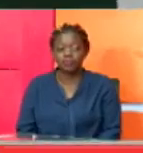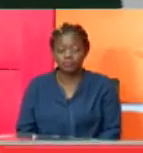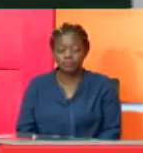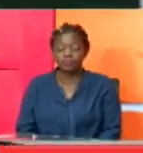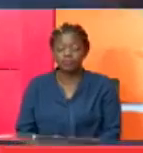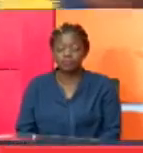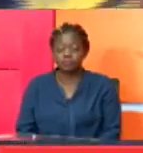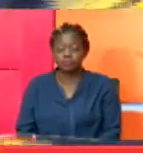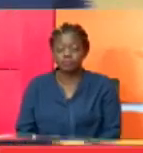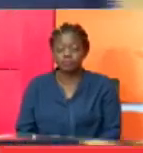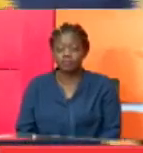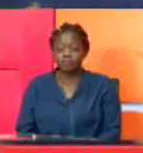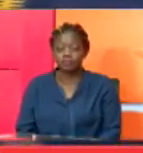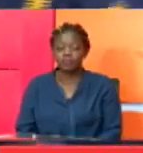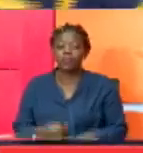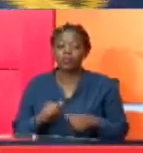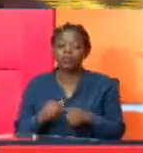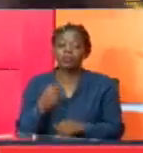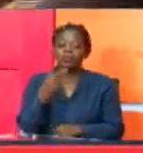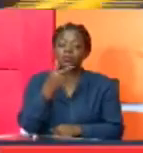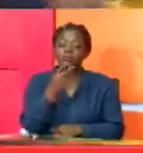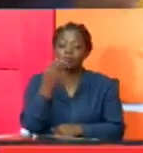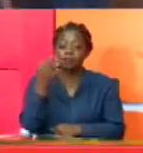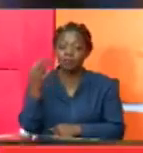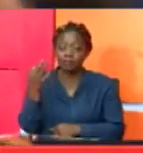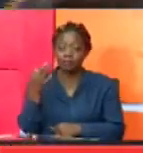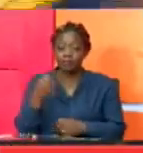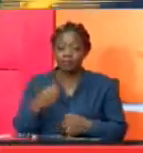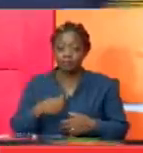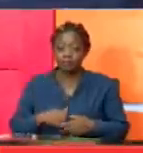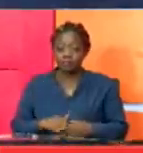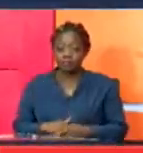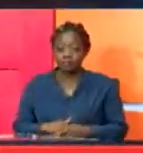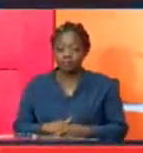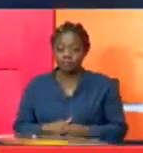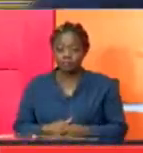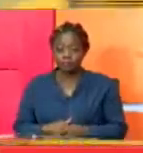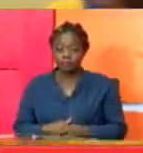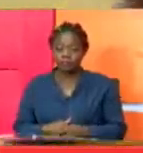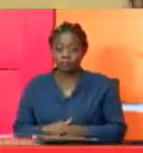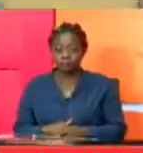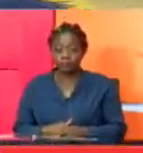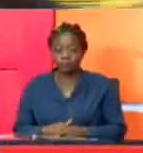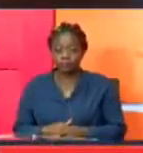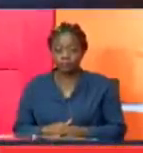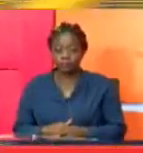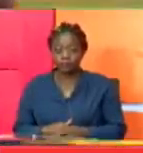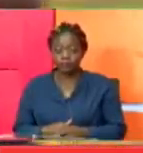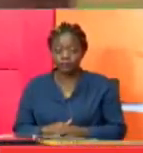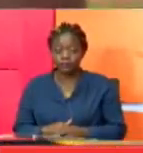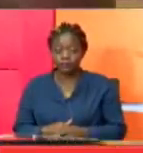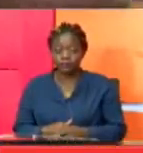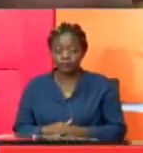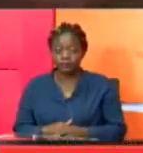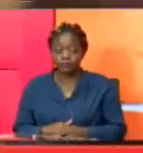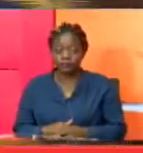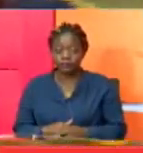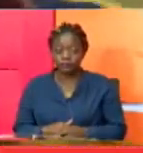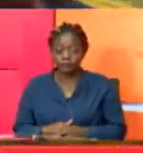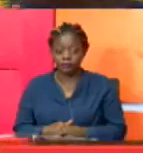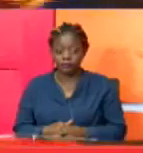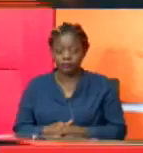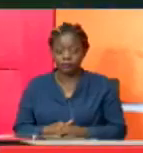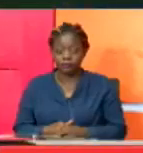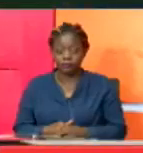tuyote tulina abalwaire basatu nga n'okuli Madondo Joel atatambula na ttiimu. Wetegereza twaba ne Otongo Willis aye nsuubira nti